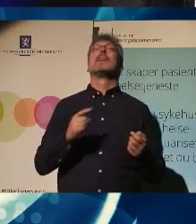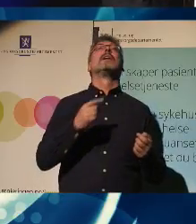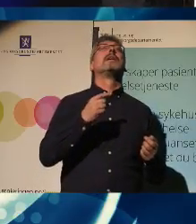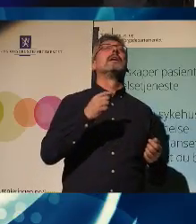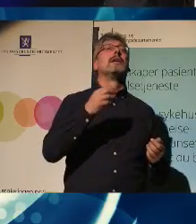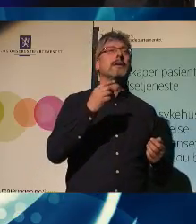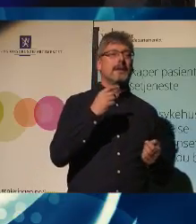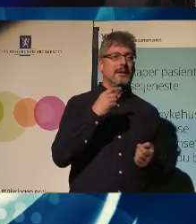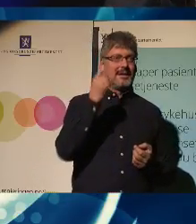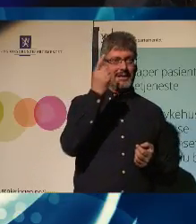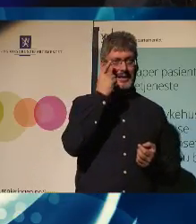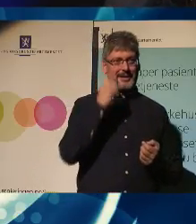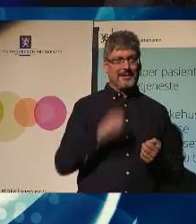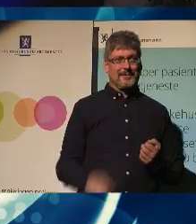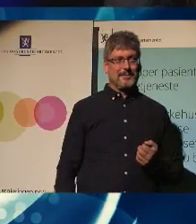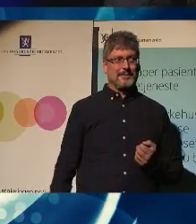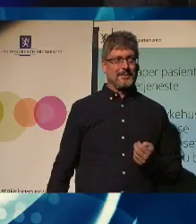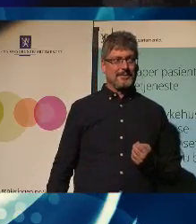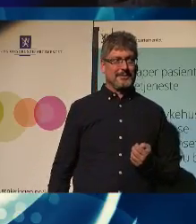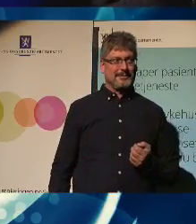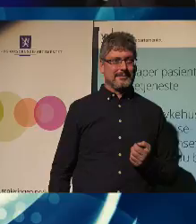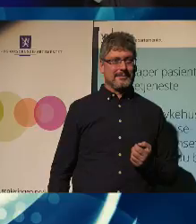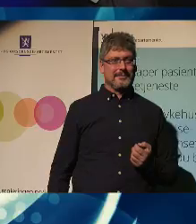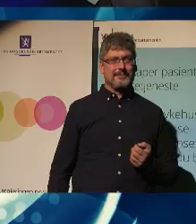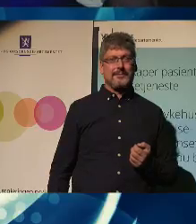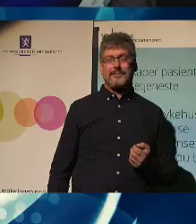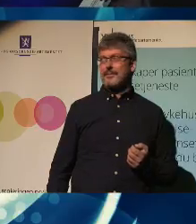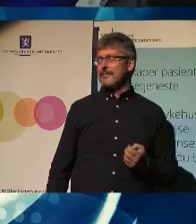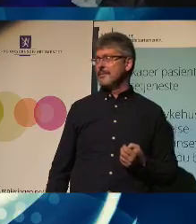tenkning. Og